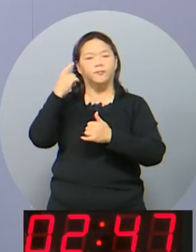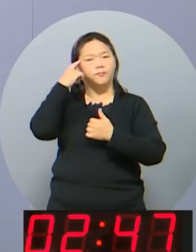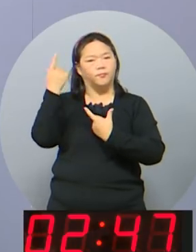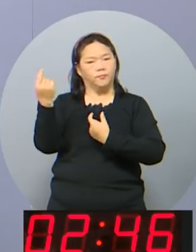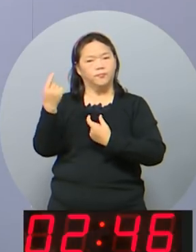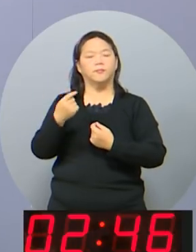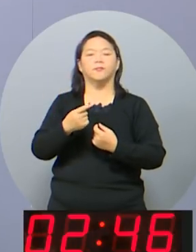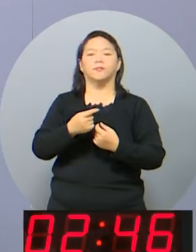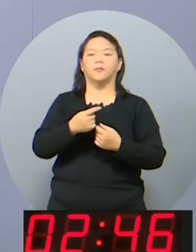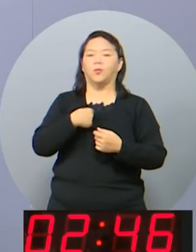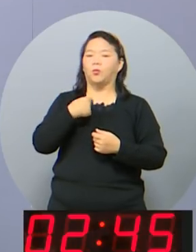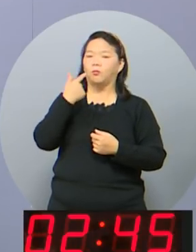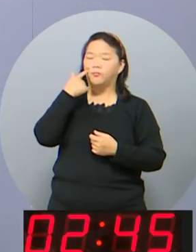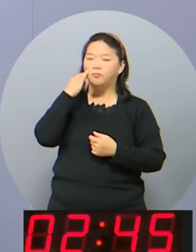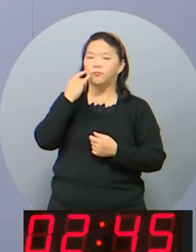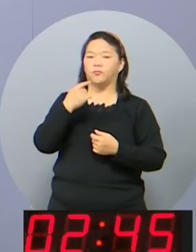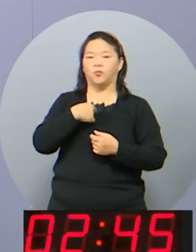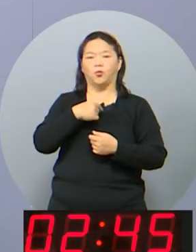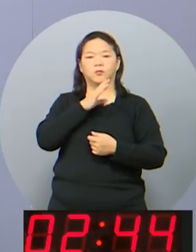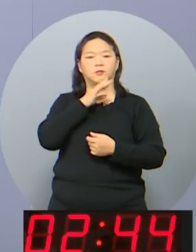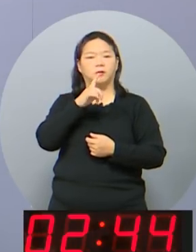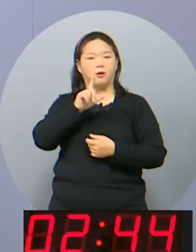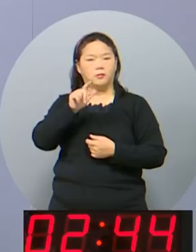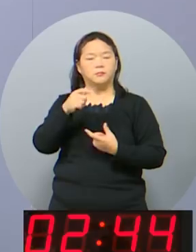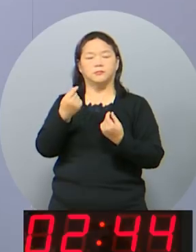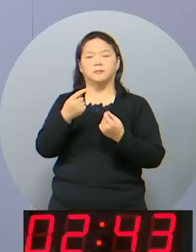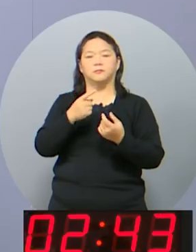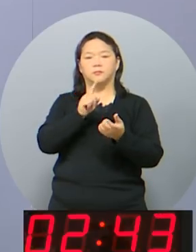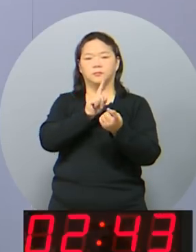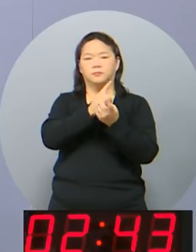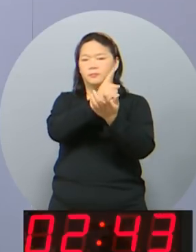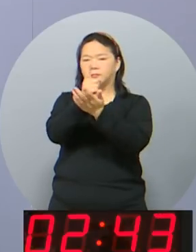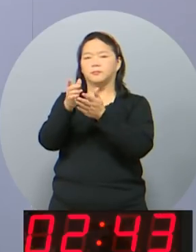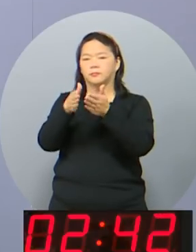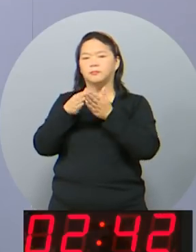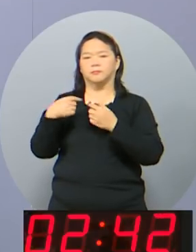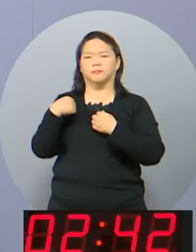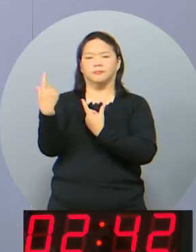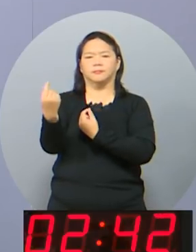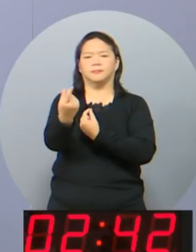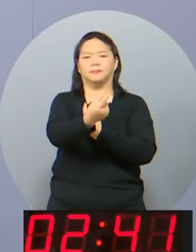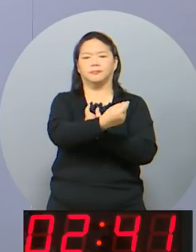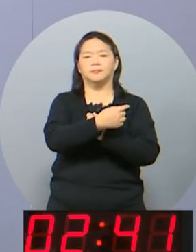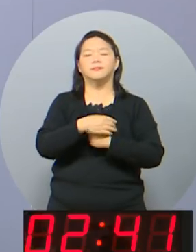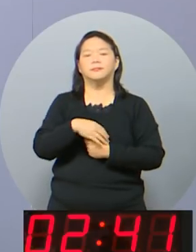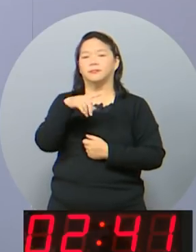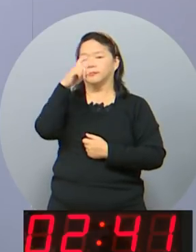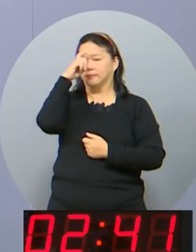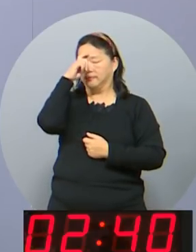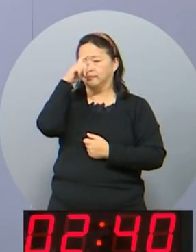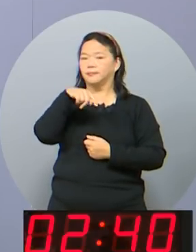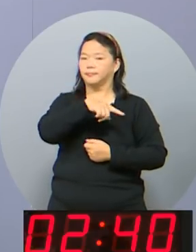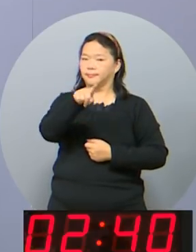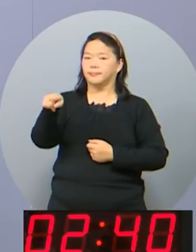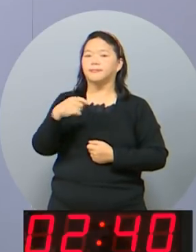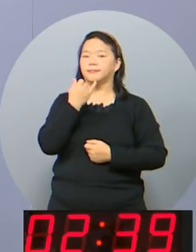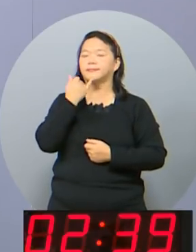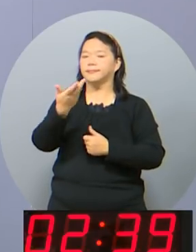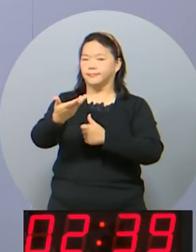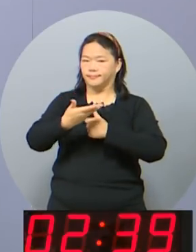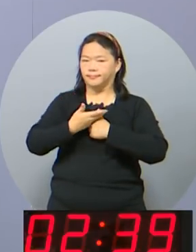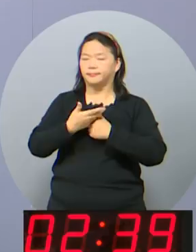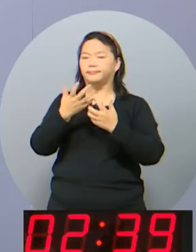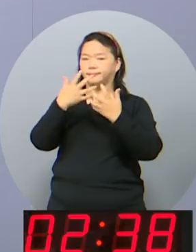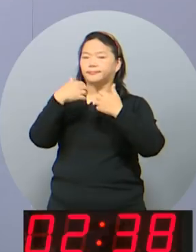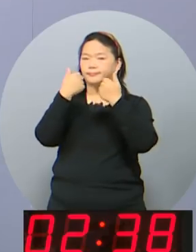母，我也是老师，我也了解大家的需求，所以呢，也希望大家可以给伟杰一个机